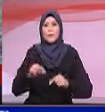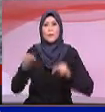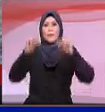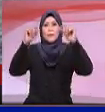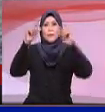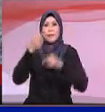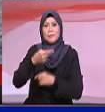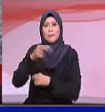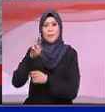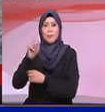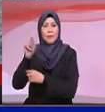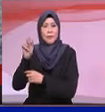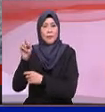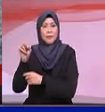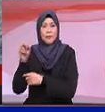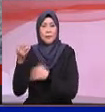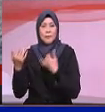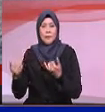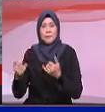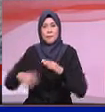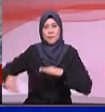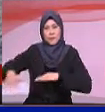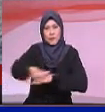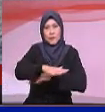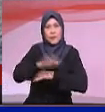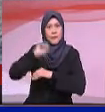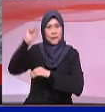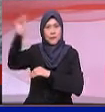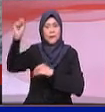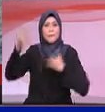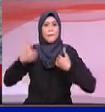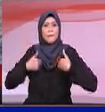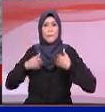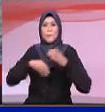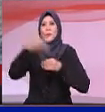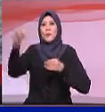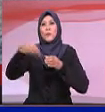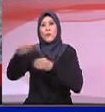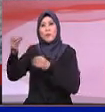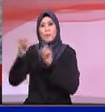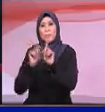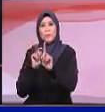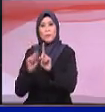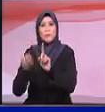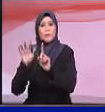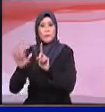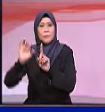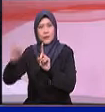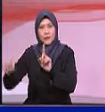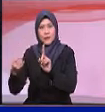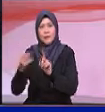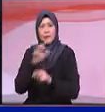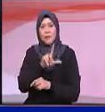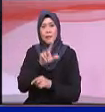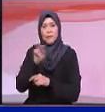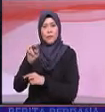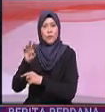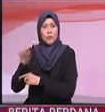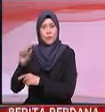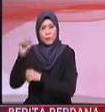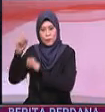Blok H Rotan di luar pesisir Sabah memiliki kapasiti pengeluaran 1.5 juta tan LNG